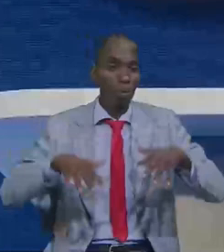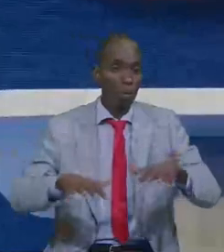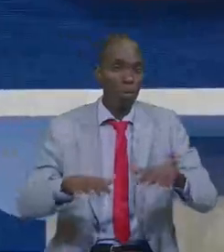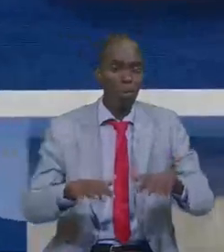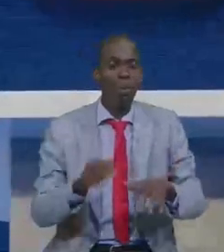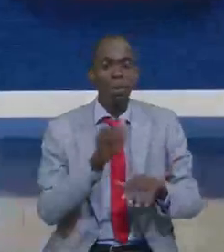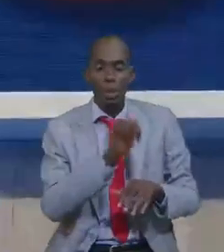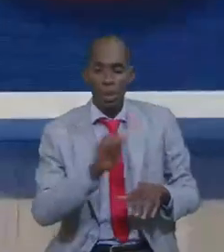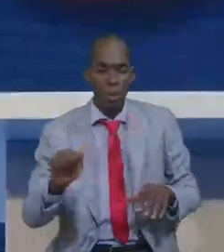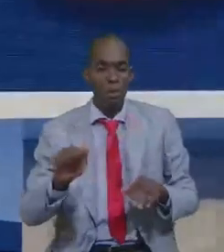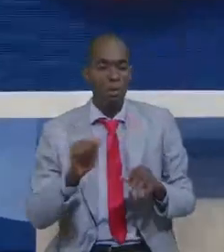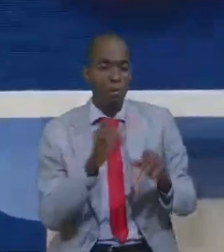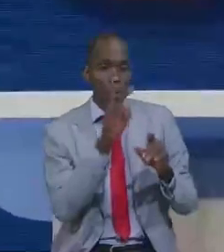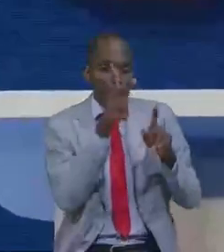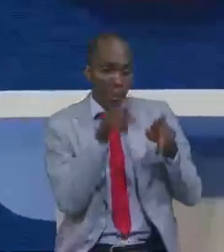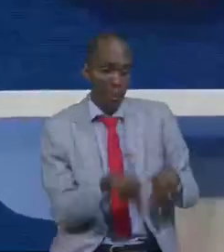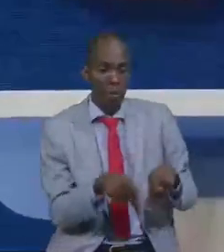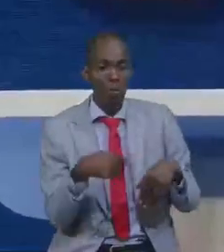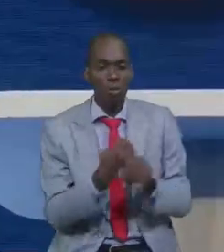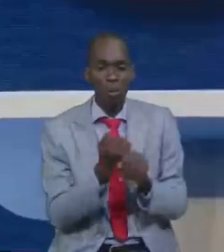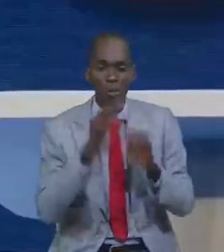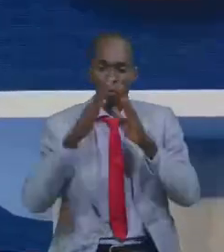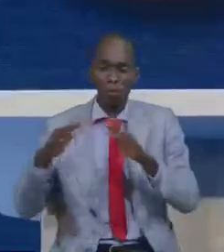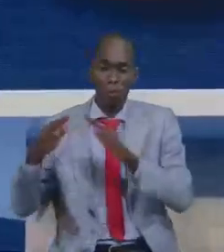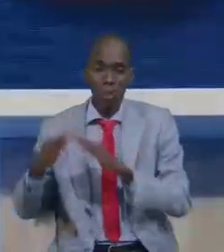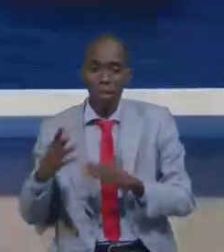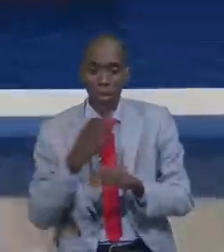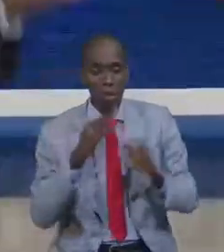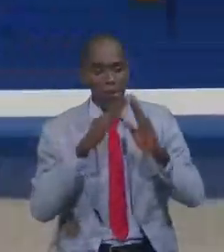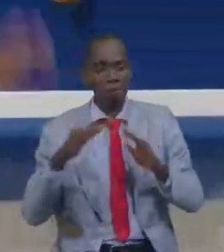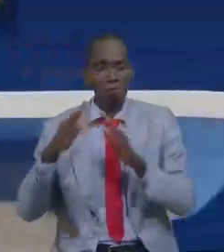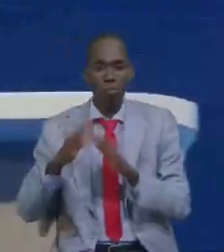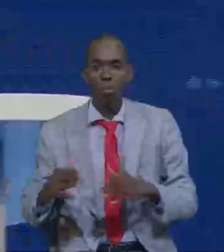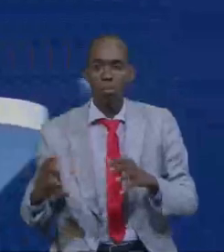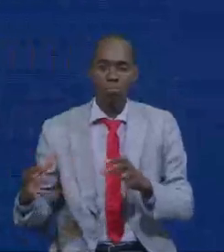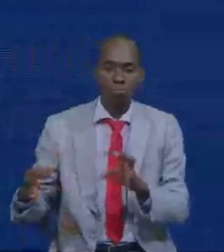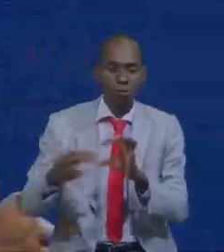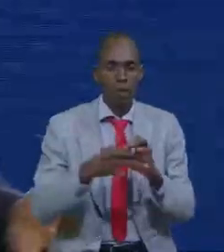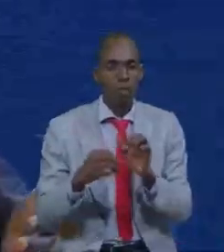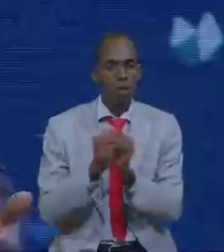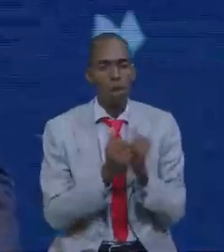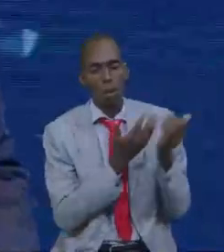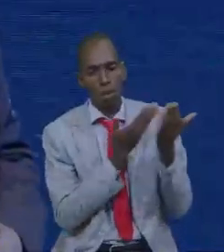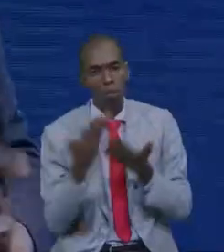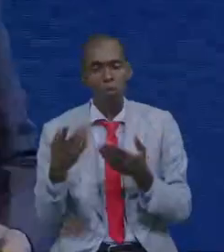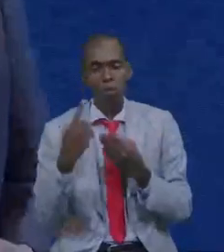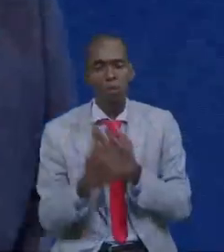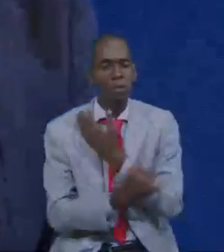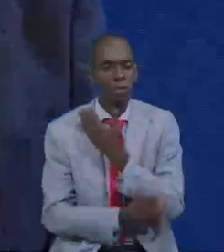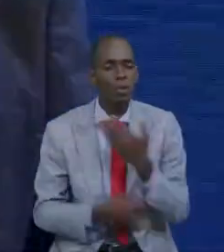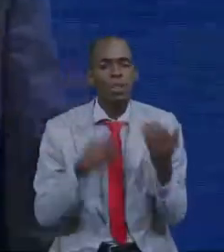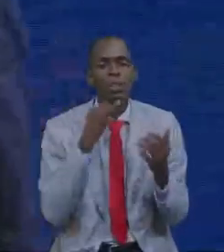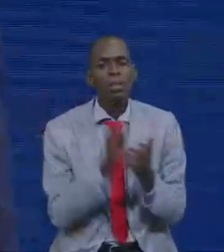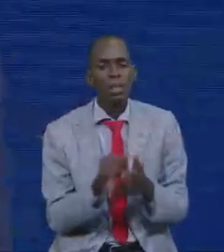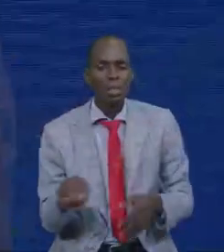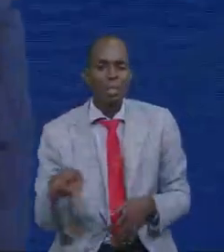la communauté. Les communautés forment le pays. Ils sont corrompus. Qui sont les îles? Et toi? Et